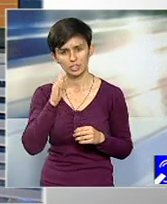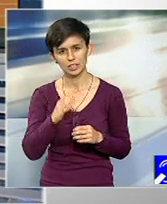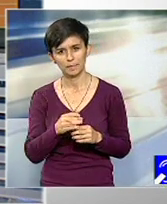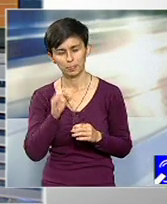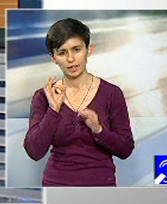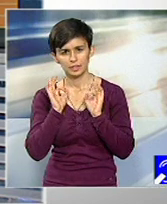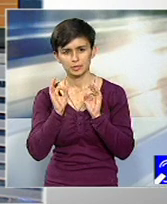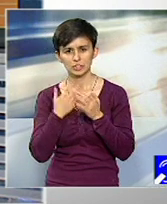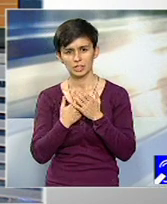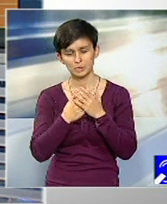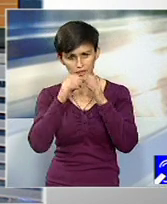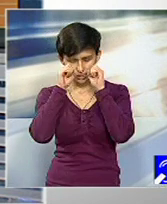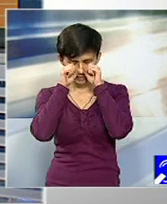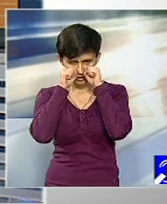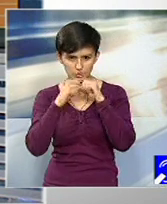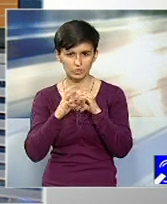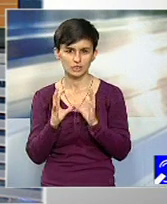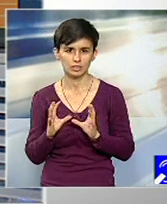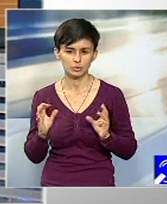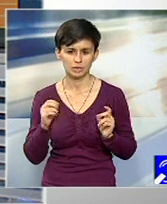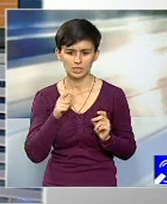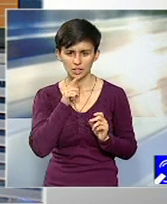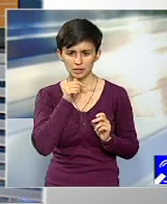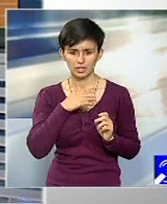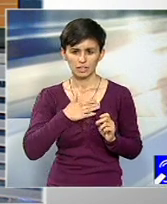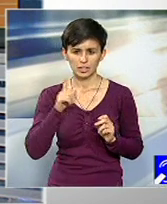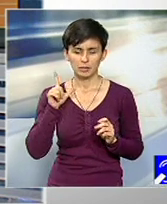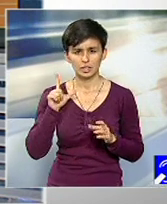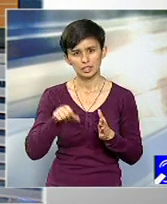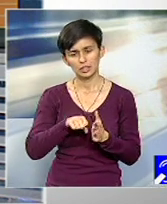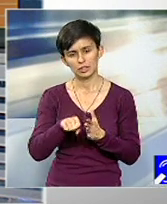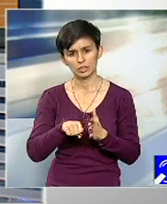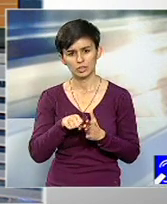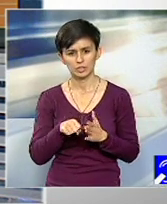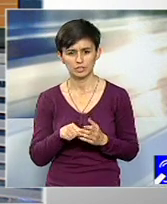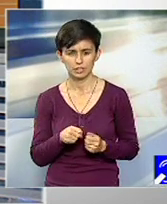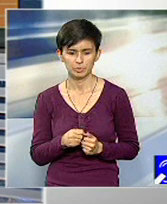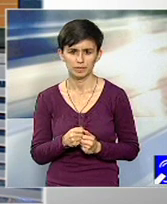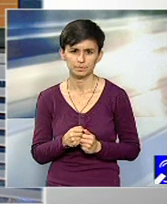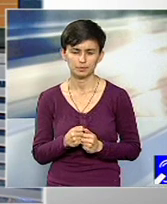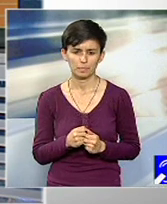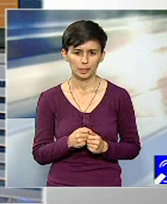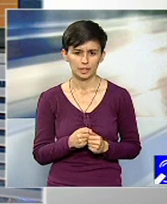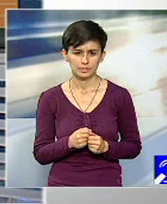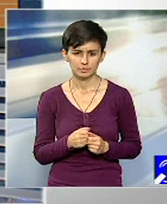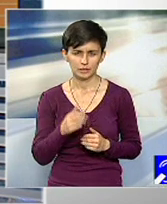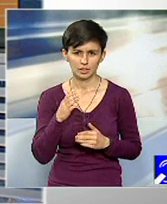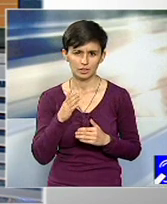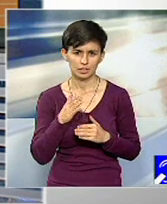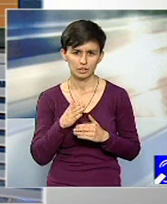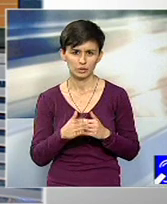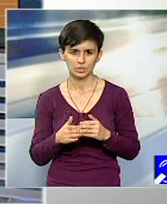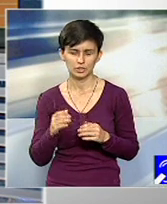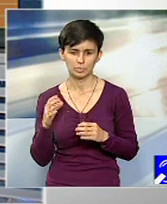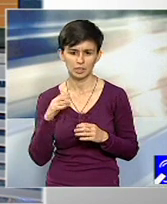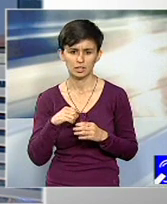din România, unde avem două filme sau mai multe și din cele vechi, Ciprian Porumbescu și Ultima noapte de dragoste, Prima